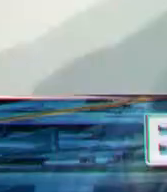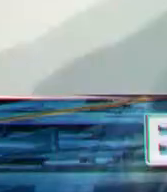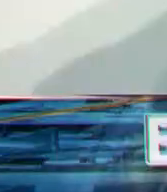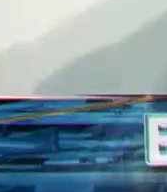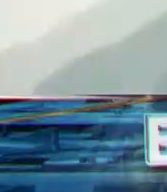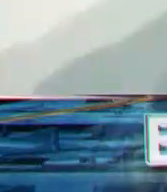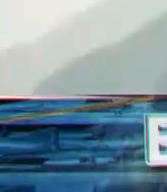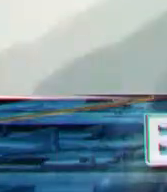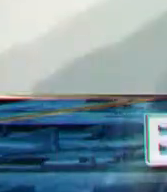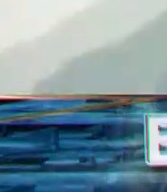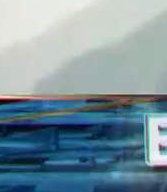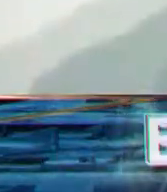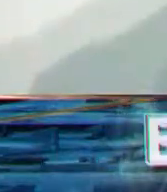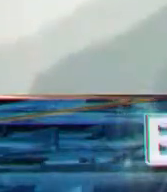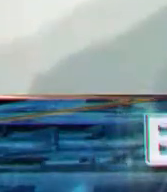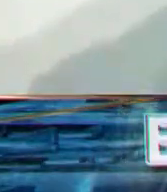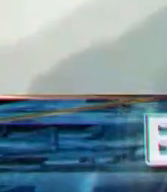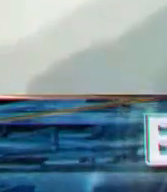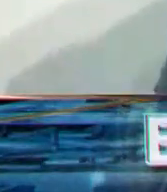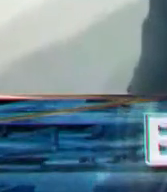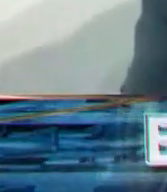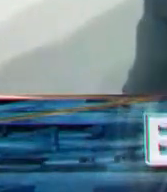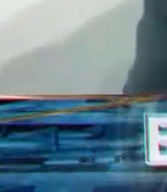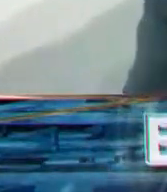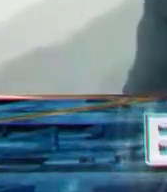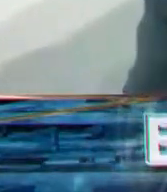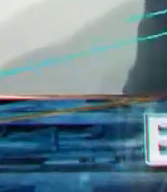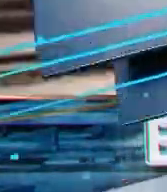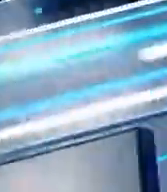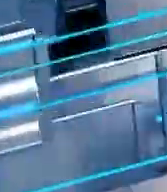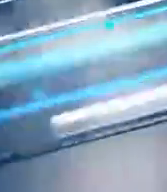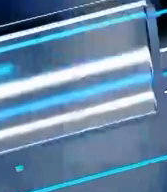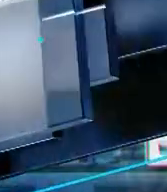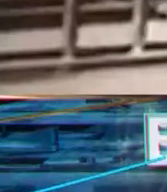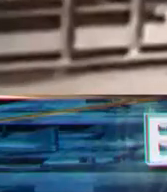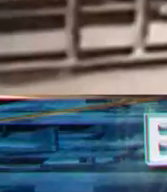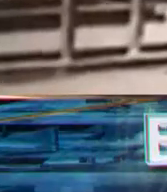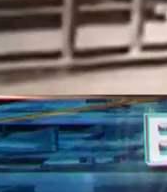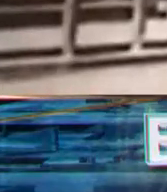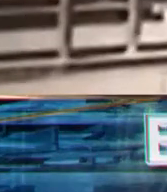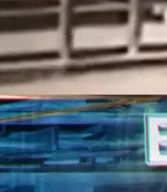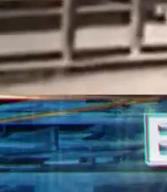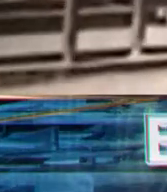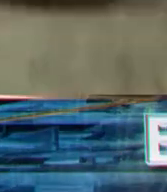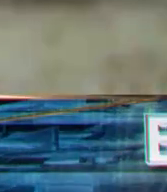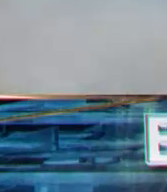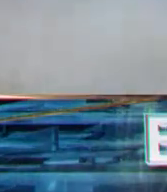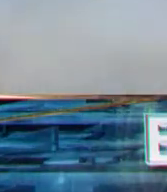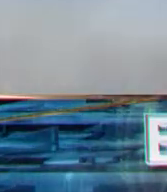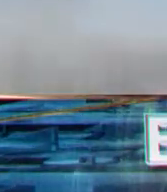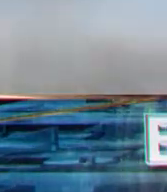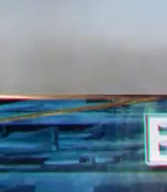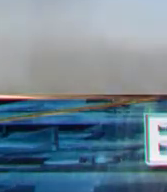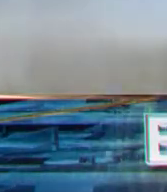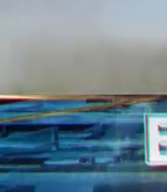бізде осындай жаман коронавирус індетімен тіркелген Қазақстан азаматы жоқ. Қанды қырғын куәгерлері кеміп